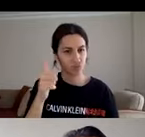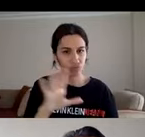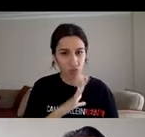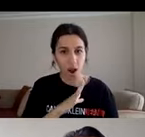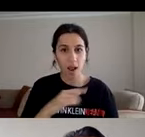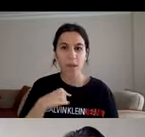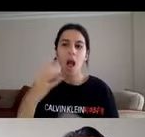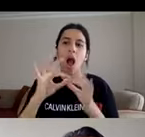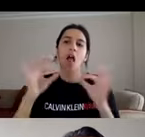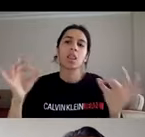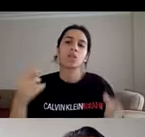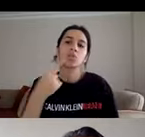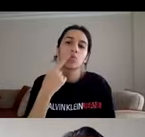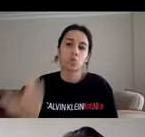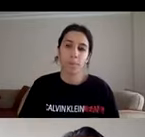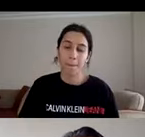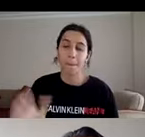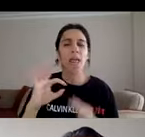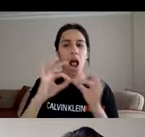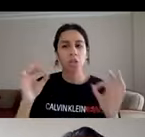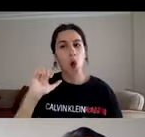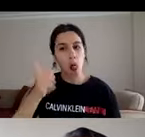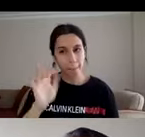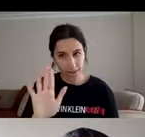konuşuyoruz. İşte altyazı önemli. Mesela Amerikan